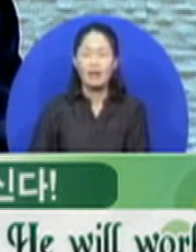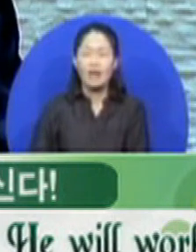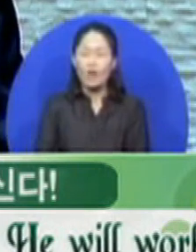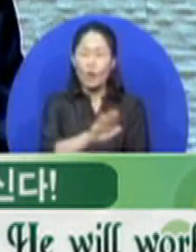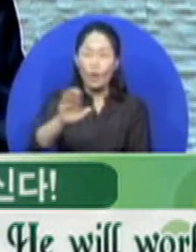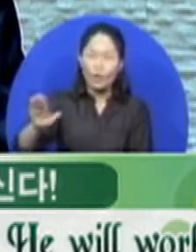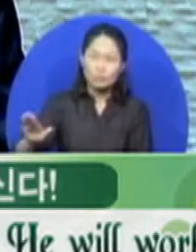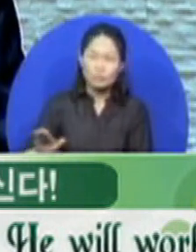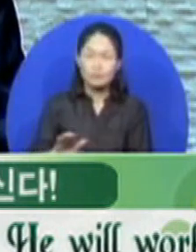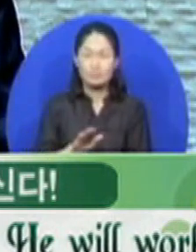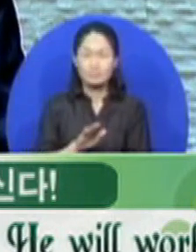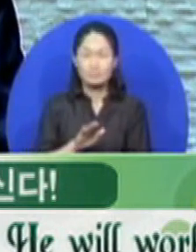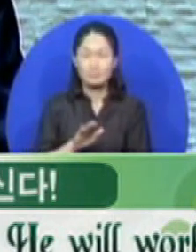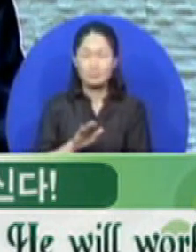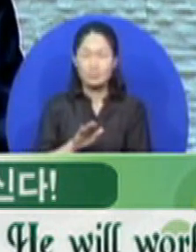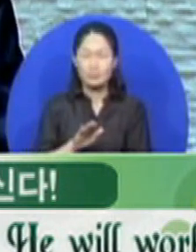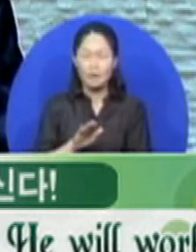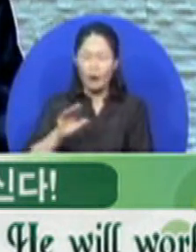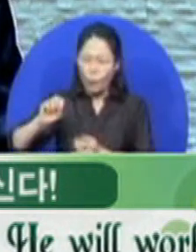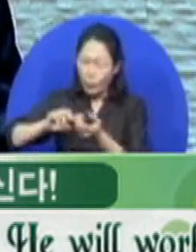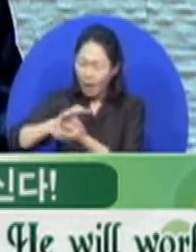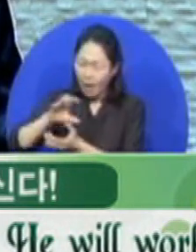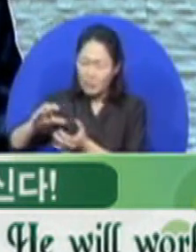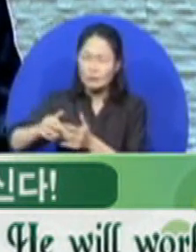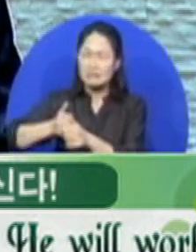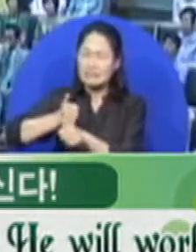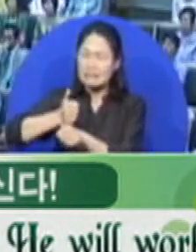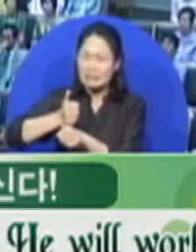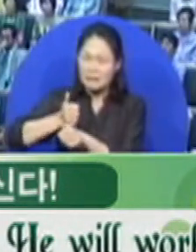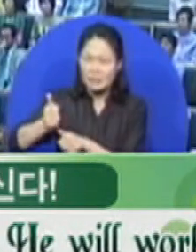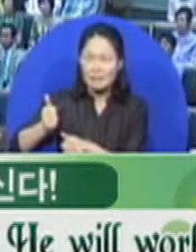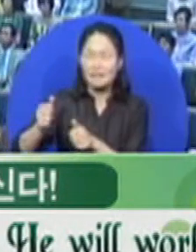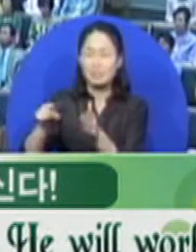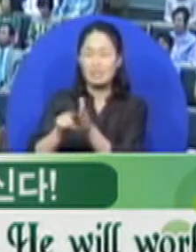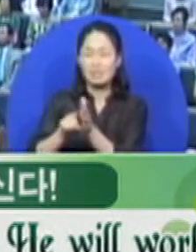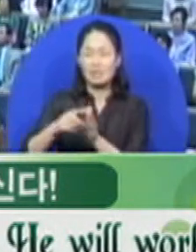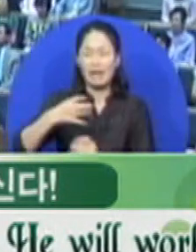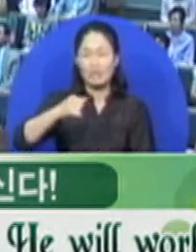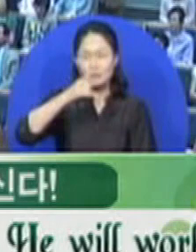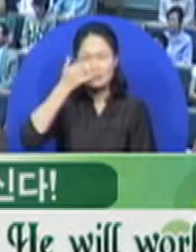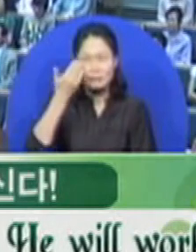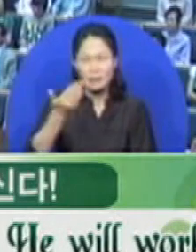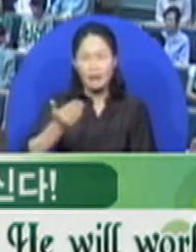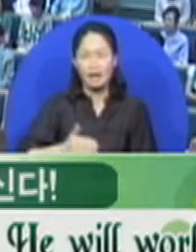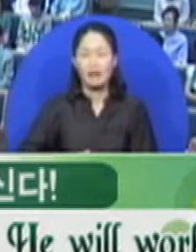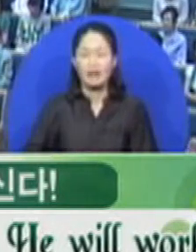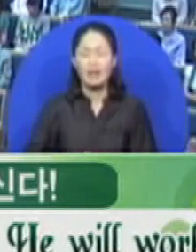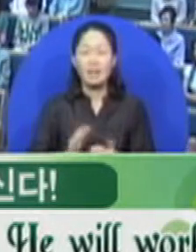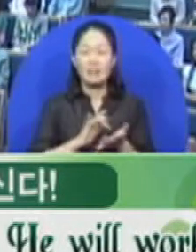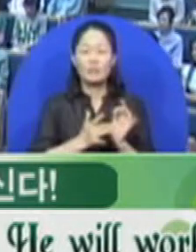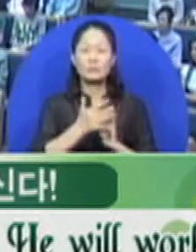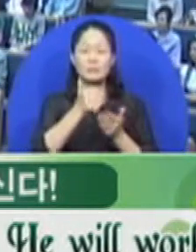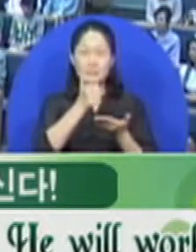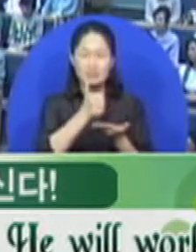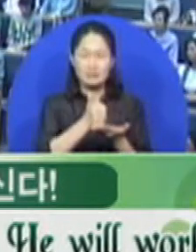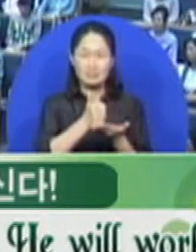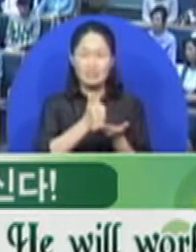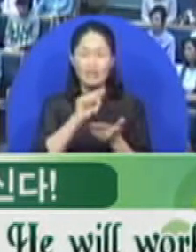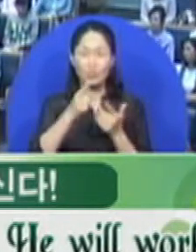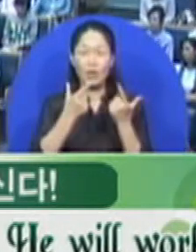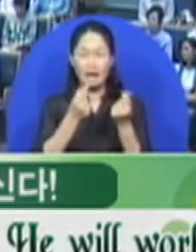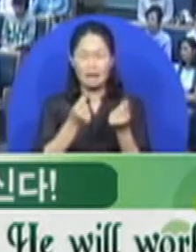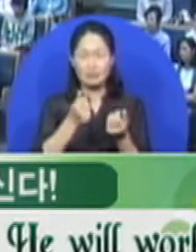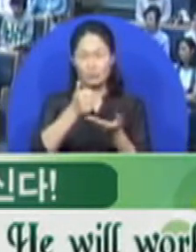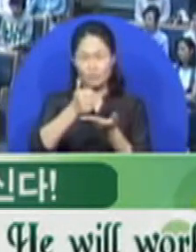여러분 여러분들은 사람도 이길 믿음을 가지고 계신가요 이 스님은 그런